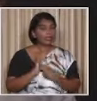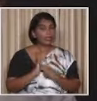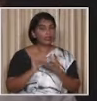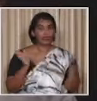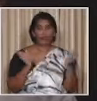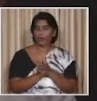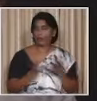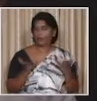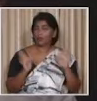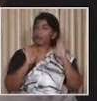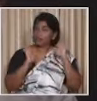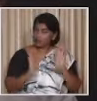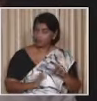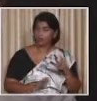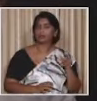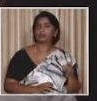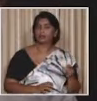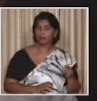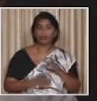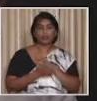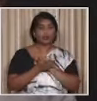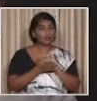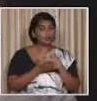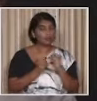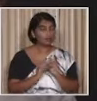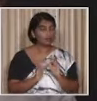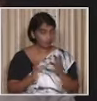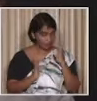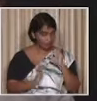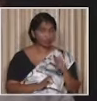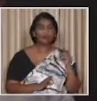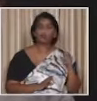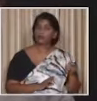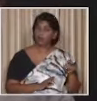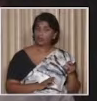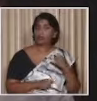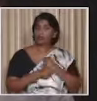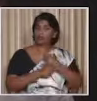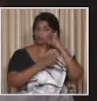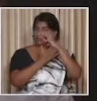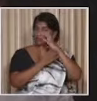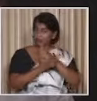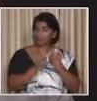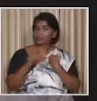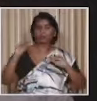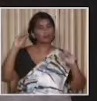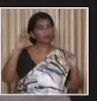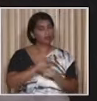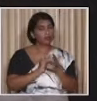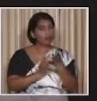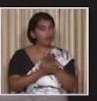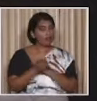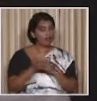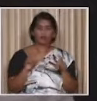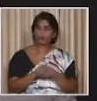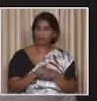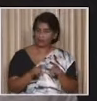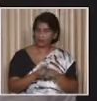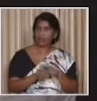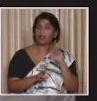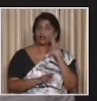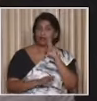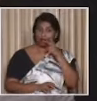කොටසක් නෙමෙයි. හැබැයි සාමය ඇති කිරීම සඳහා අර ආණ්ඩුක්‍රම ව්‍යවස්ථාවට ඇතුළත් වූ කොටස වගේම